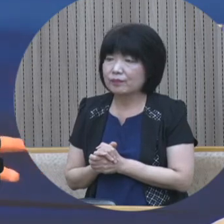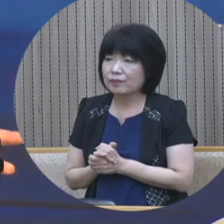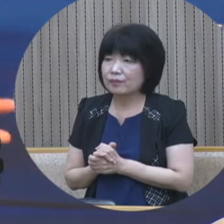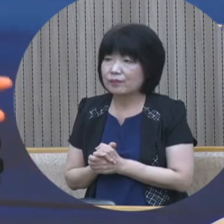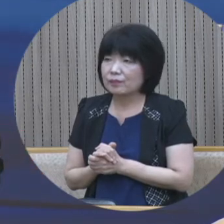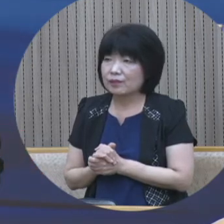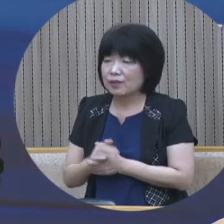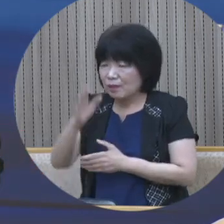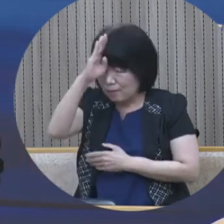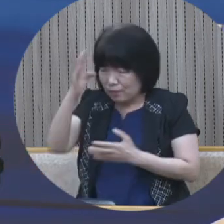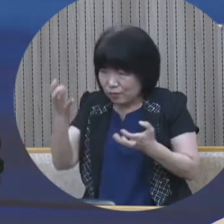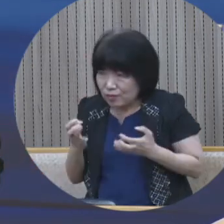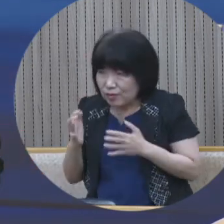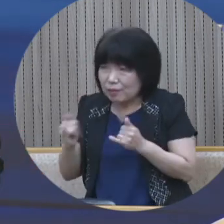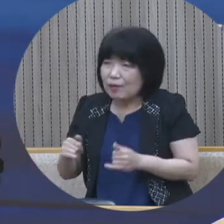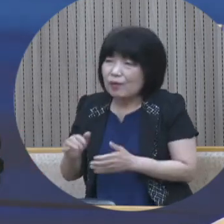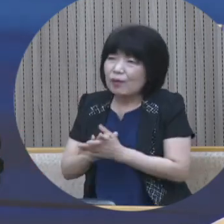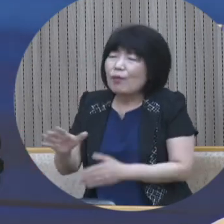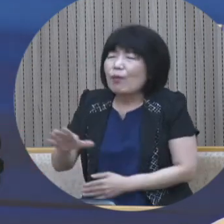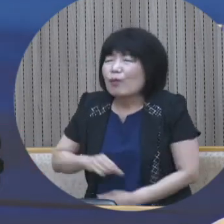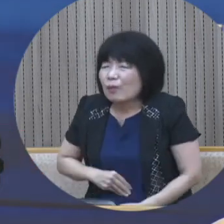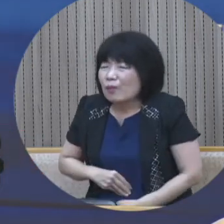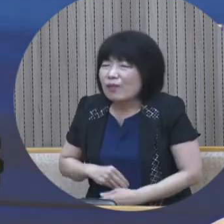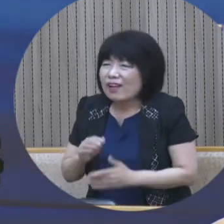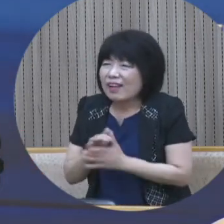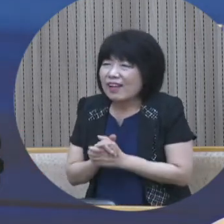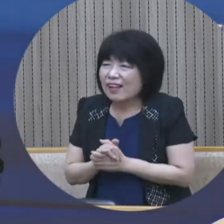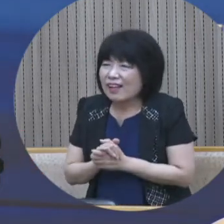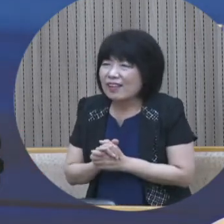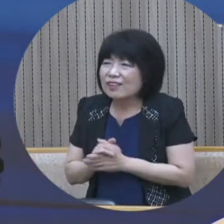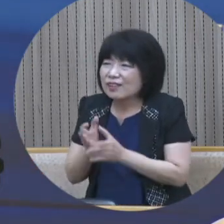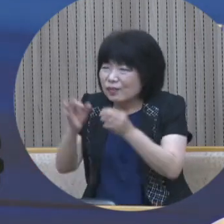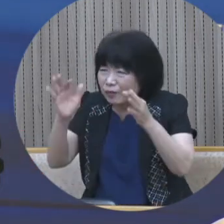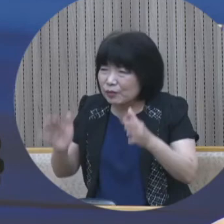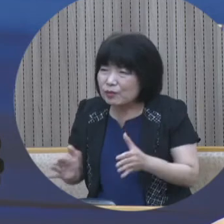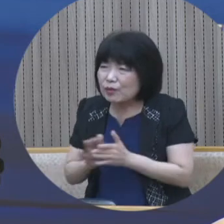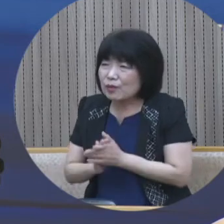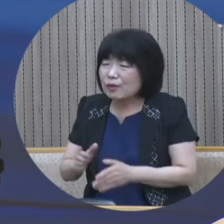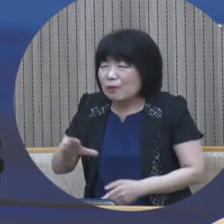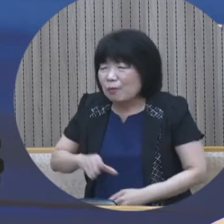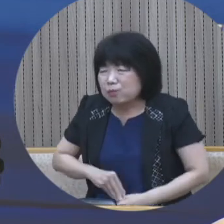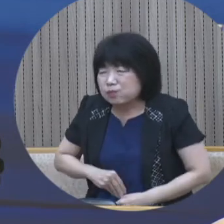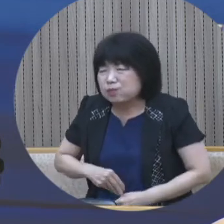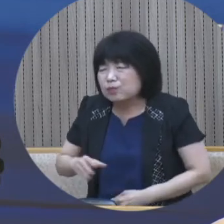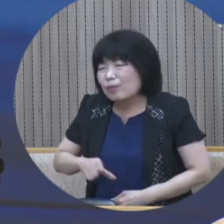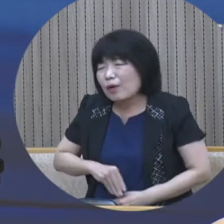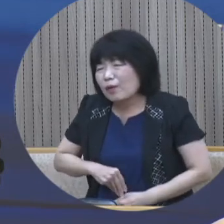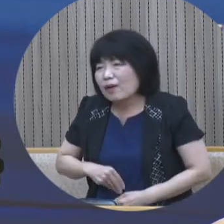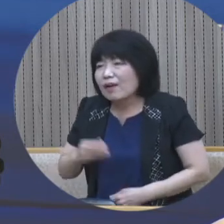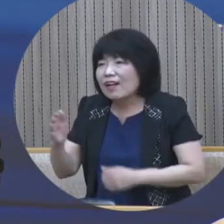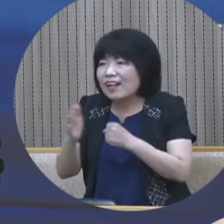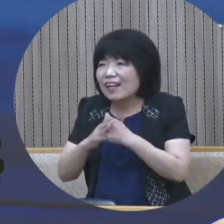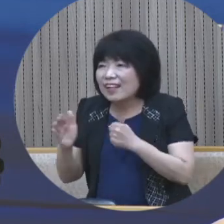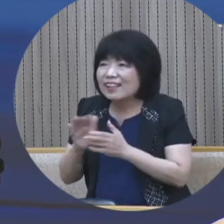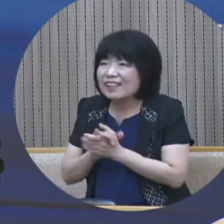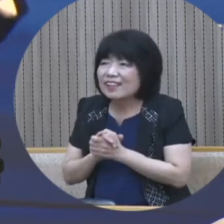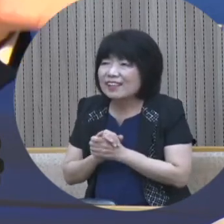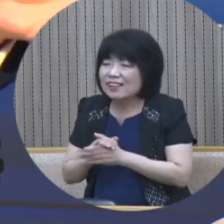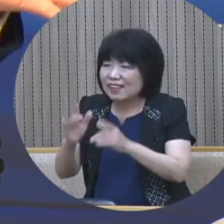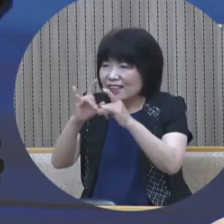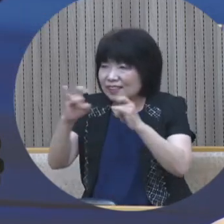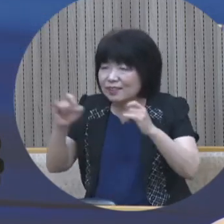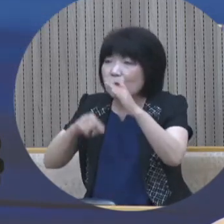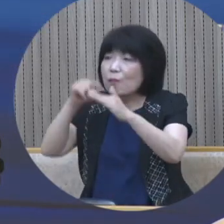이 문둥이 얼마나 배가 고팠겠어요. 그동안 얼마나 굶주렸겠어요. 그러니까 그 성